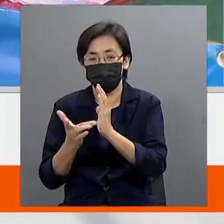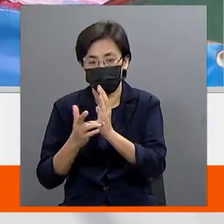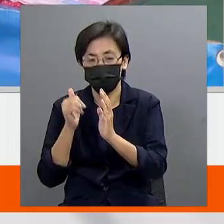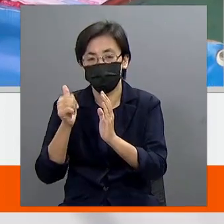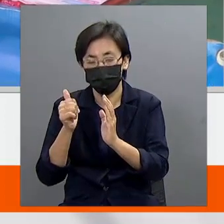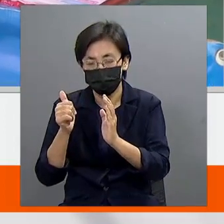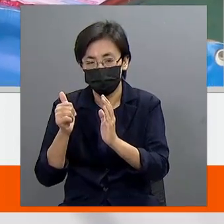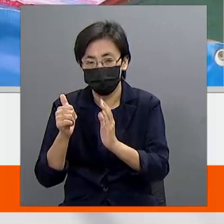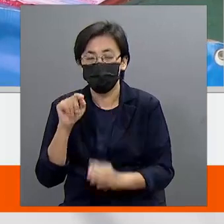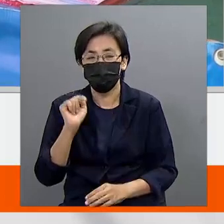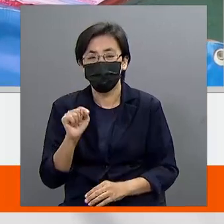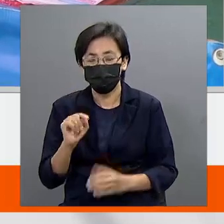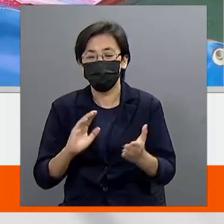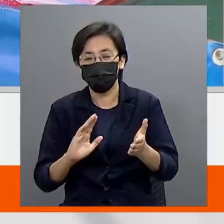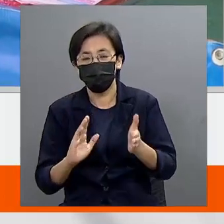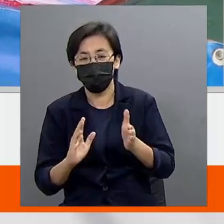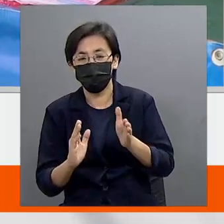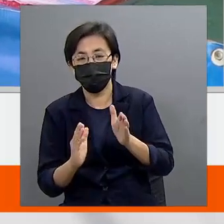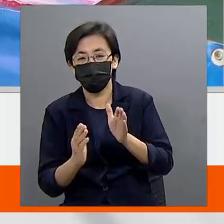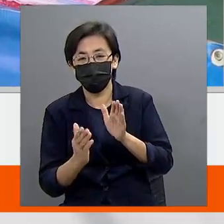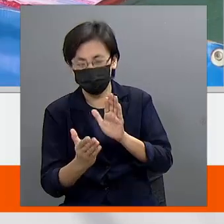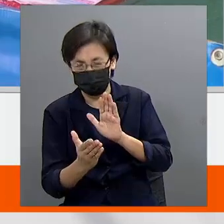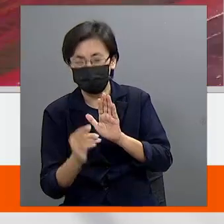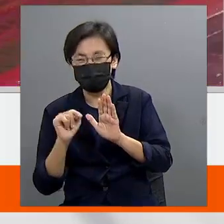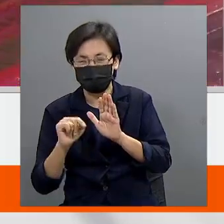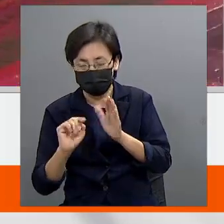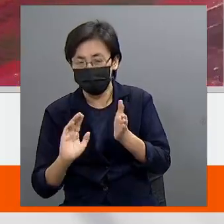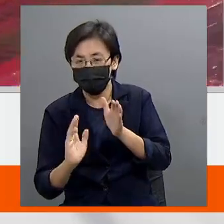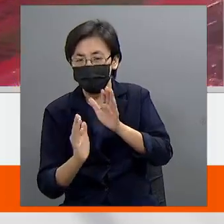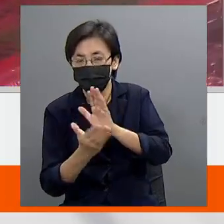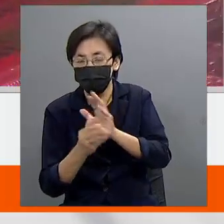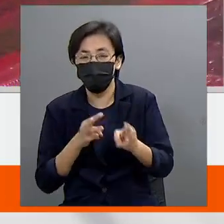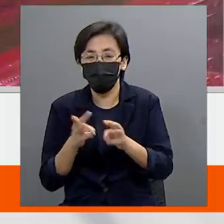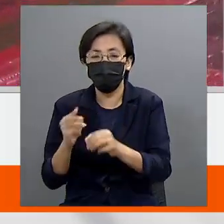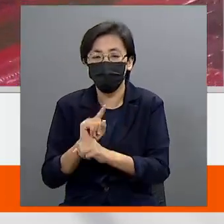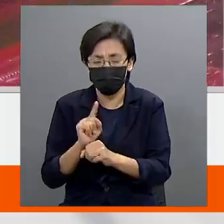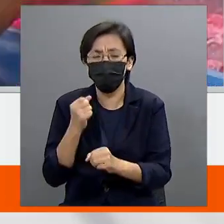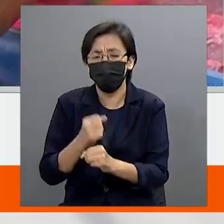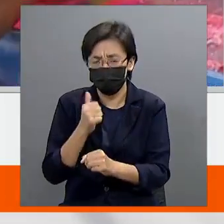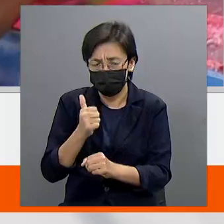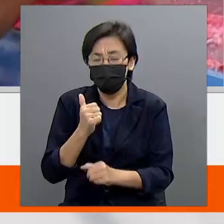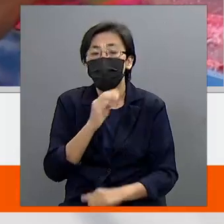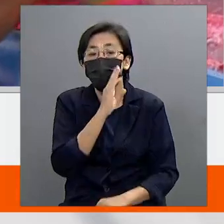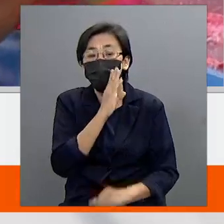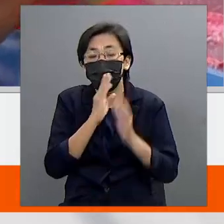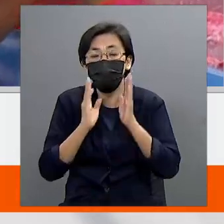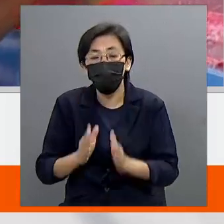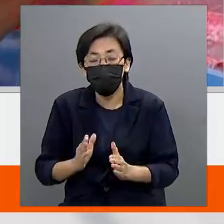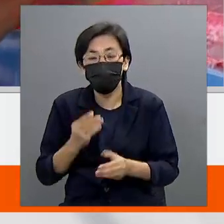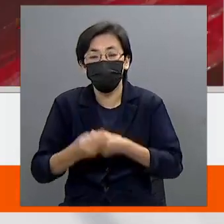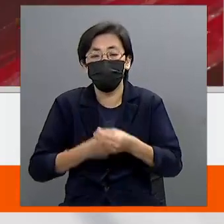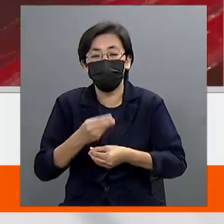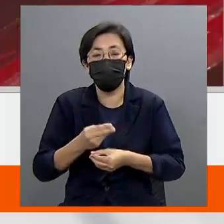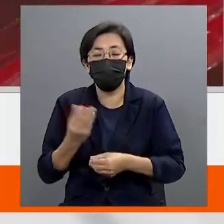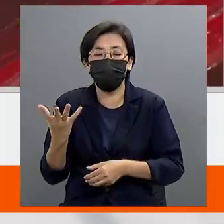ของการเปลี่ยนผ่านว่าทำยังไงซึ่งมันเปลี่ยนผ่านได้อยู่แล้วเพราะว่าจริงๆเนี่ยพอคนขายน้อยลง